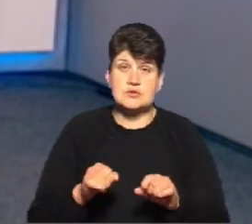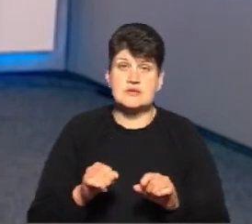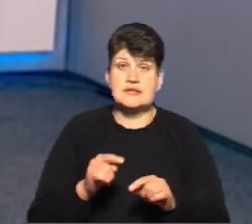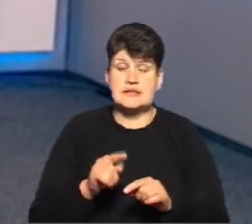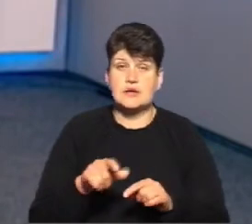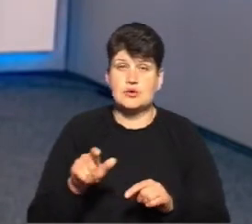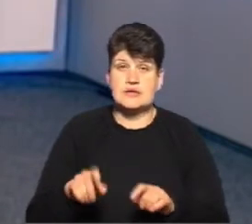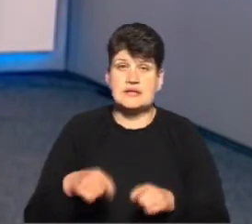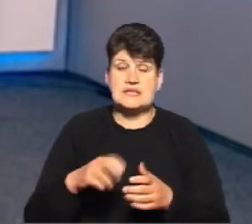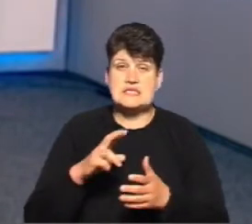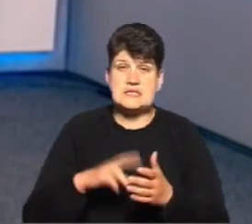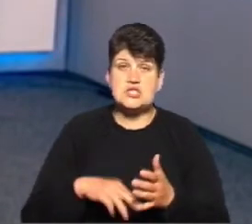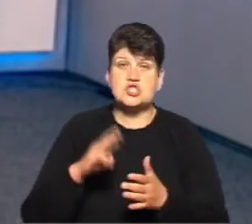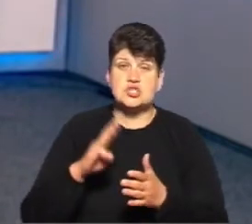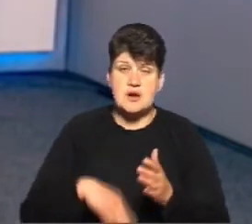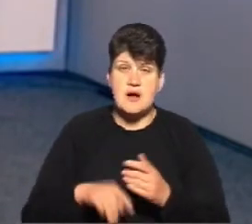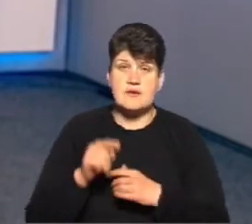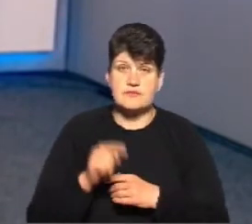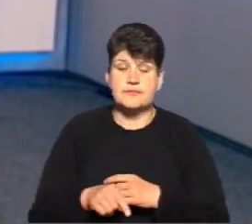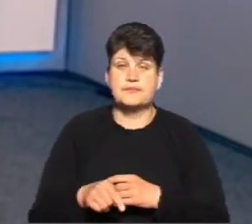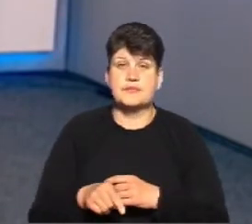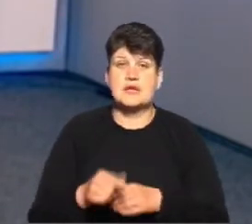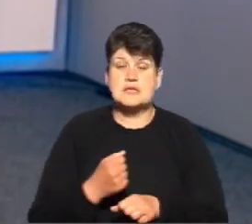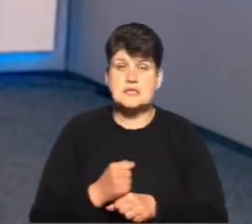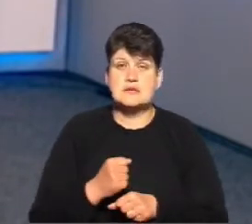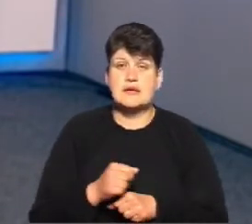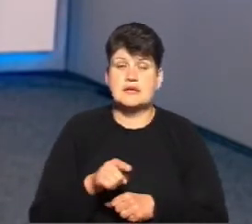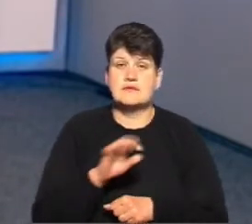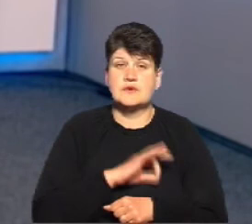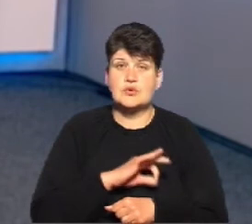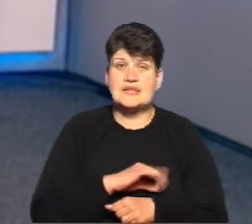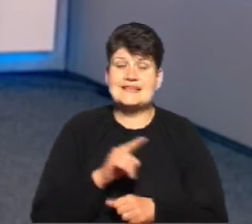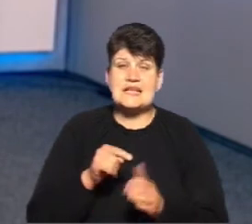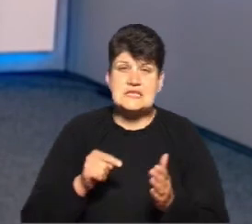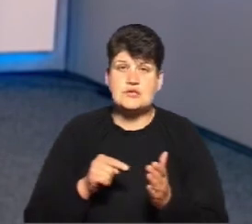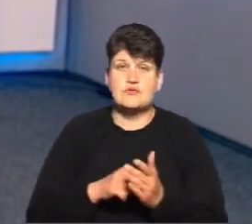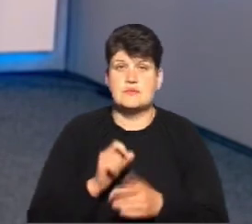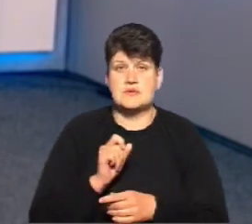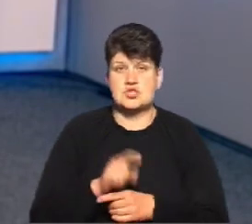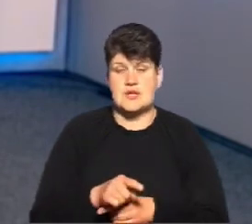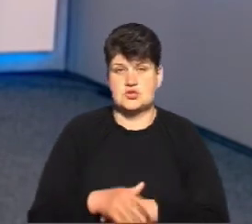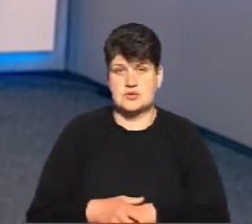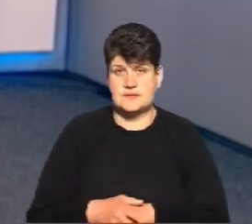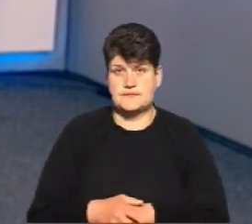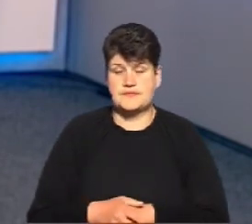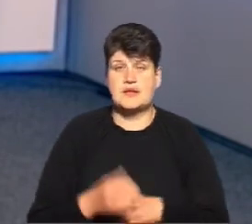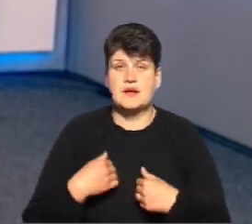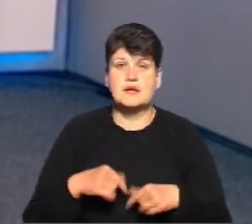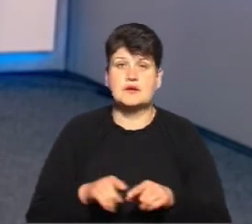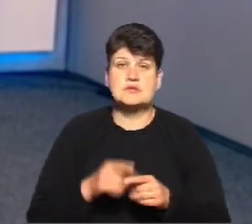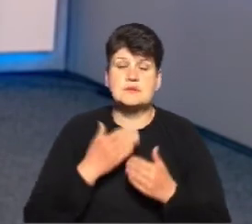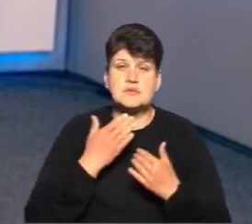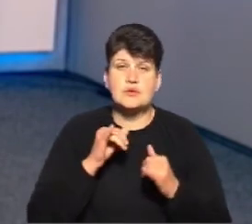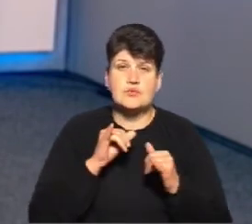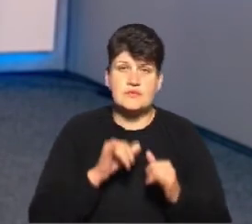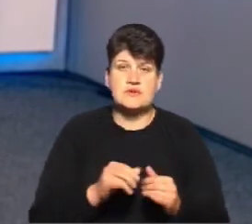стягнення у вигляді штрафу, так, звичайно, і змушувати їх використовувати за цільовим призначенням земельні ділянки. Я також що вас запитаюся, чим займаються тепер,